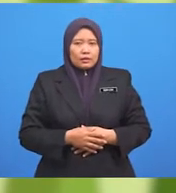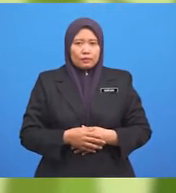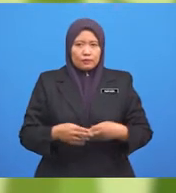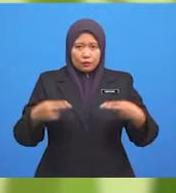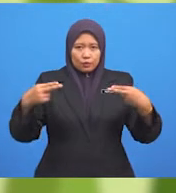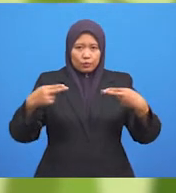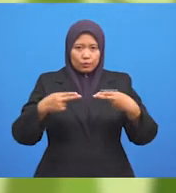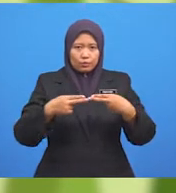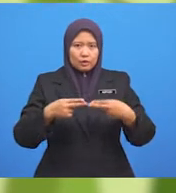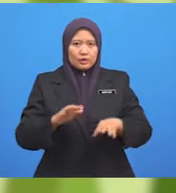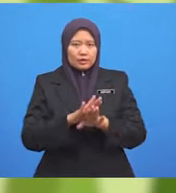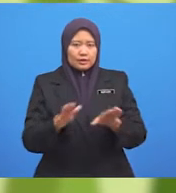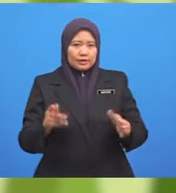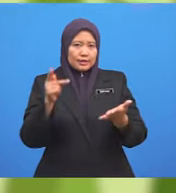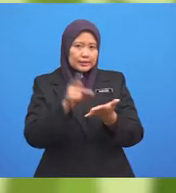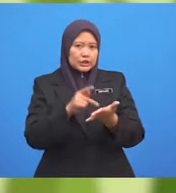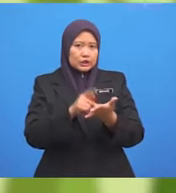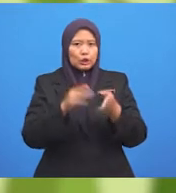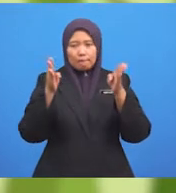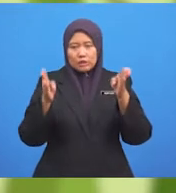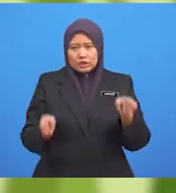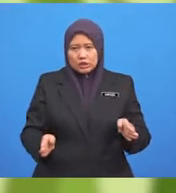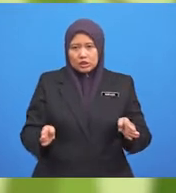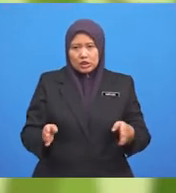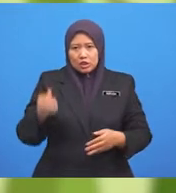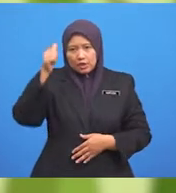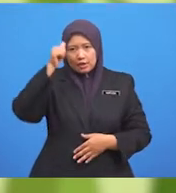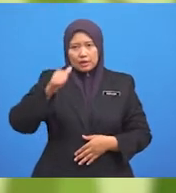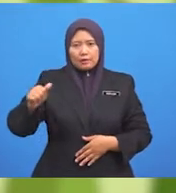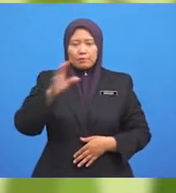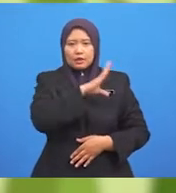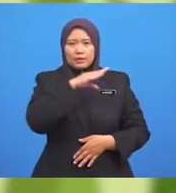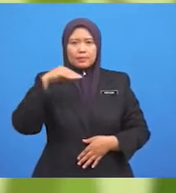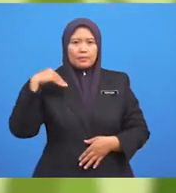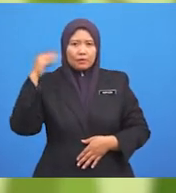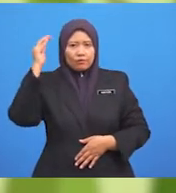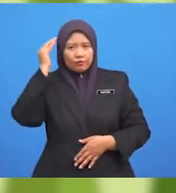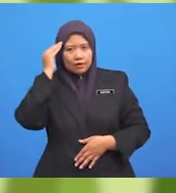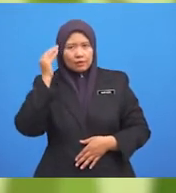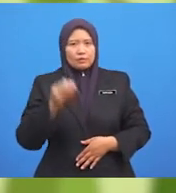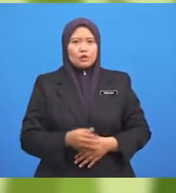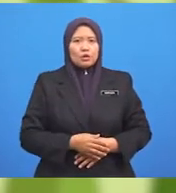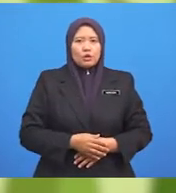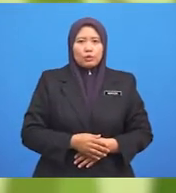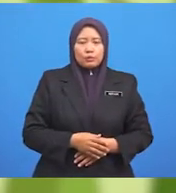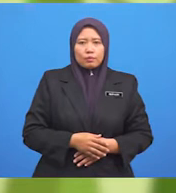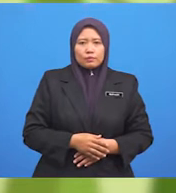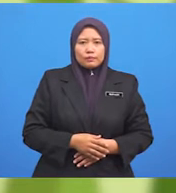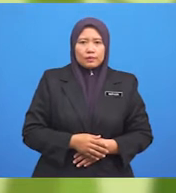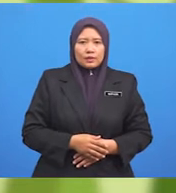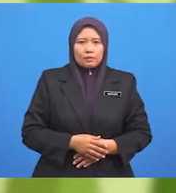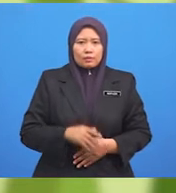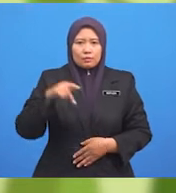yang berharga akan menjadi iktibar dalam kehidupan mereka supaya saling membantu,